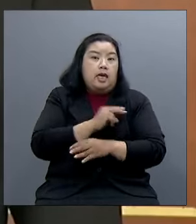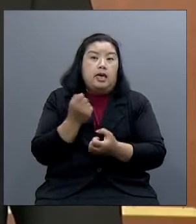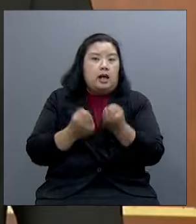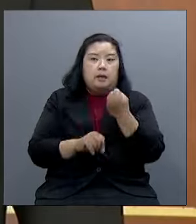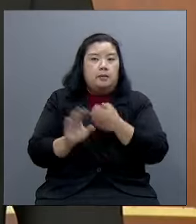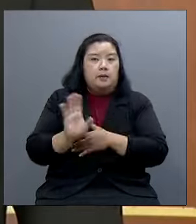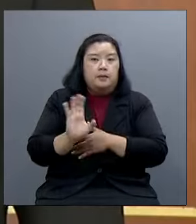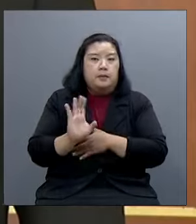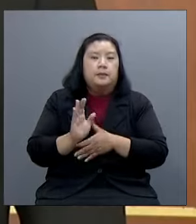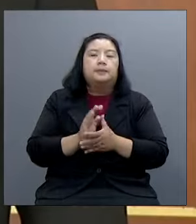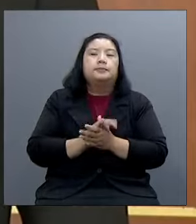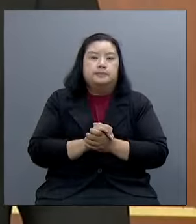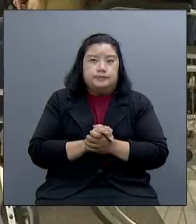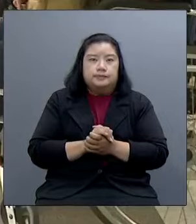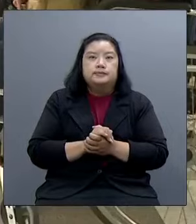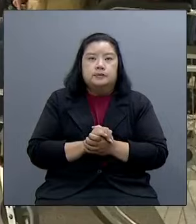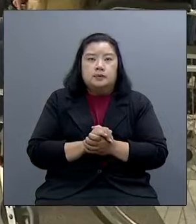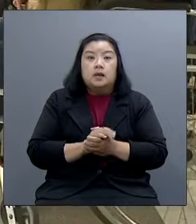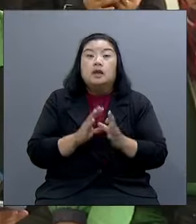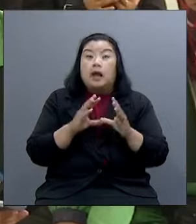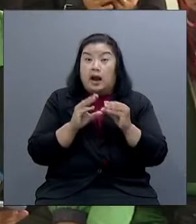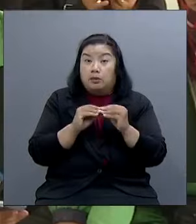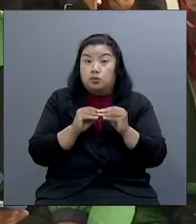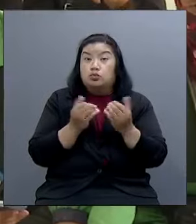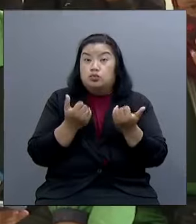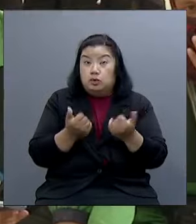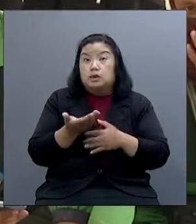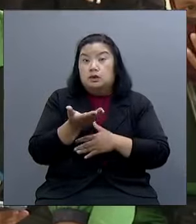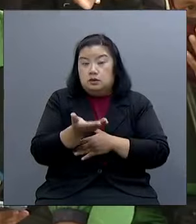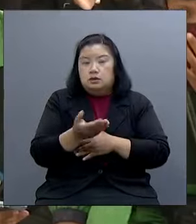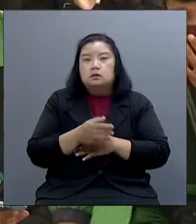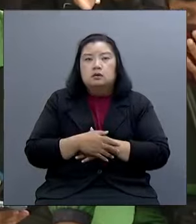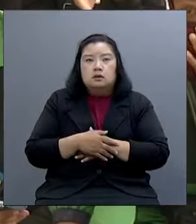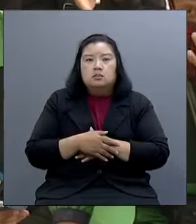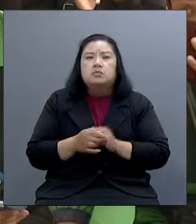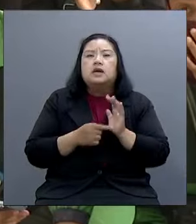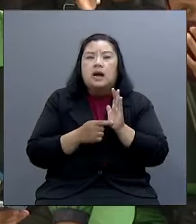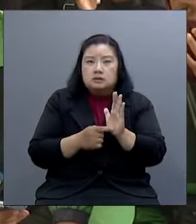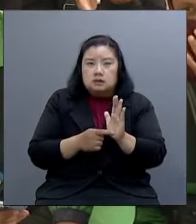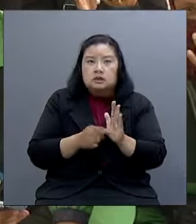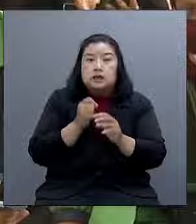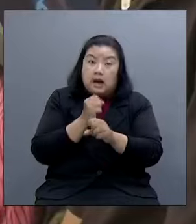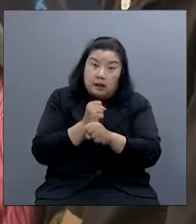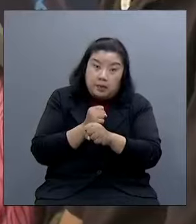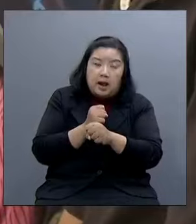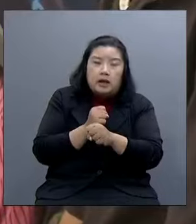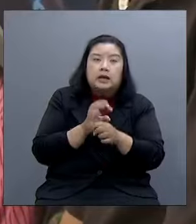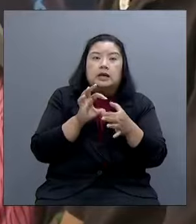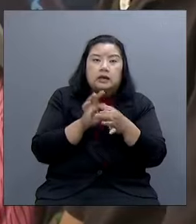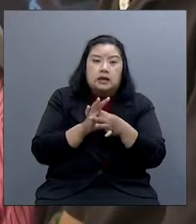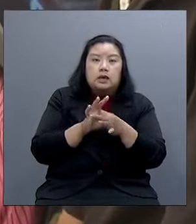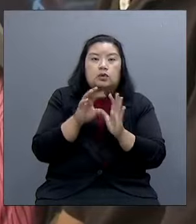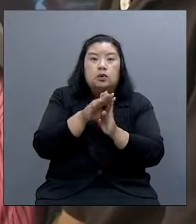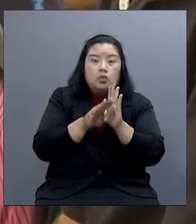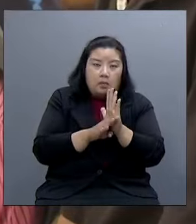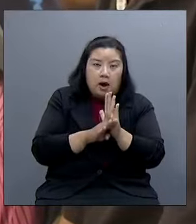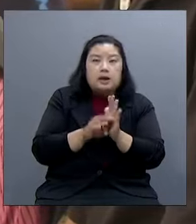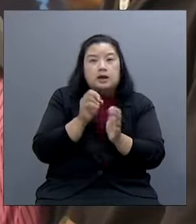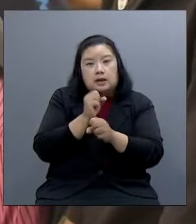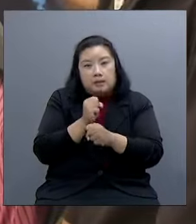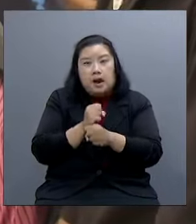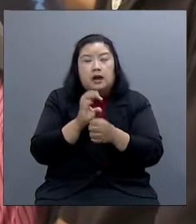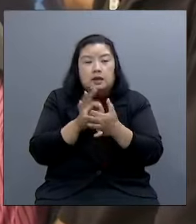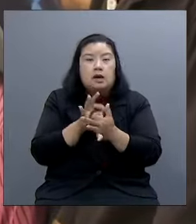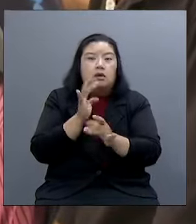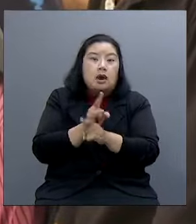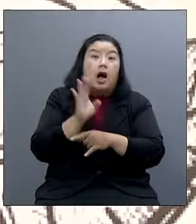ครับ ในการสัมมนาครั้งนี้นะคะได้มีการนำเสนอผลการศึกษาการทบทวนนโยบายและมาตรการควบคุมเครื่องดื่มแอลกอฮอล์ต่อ